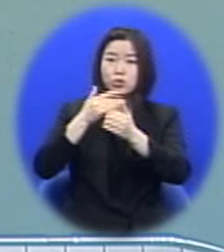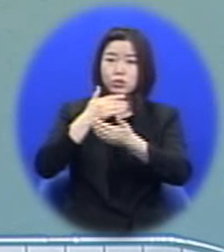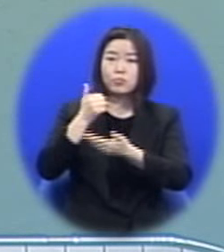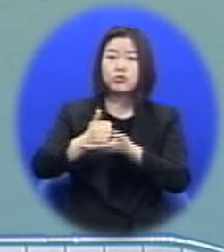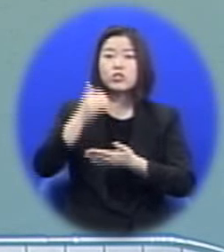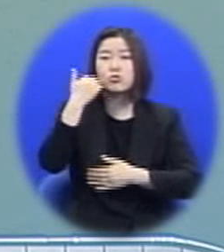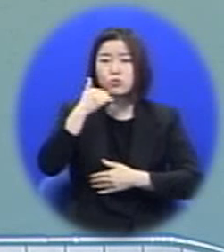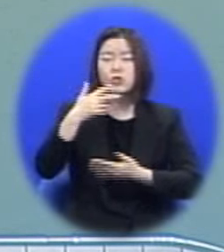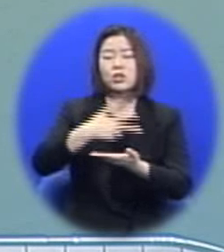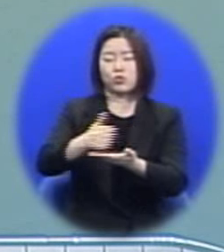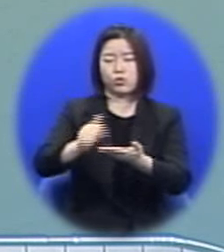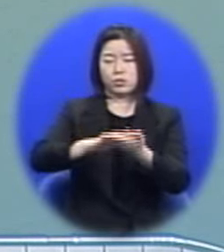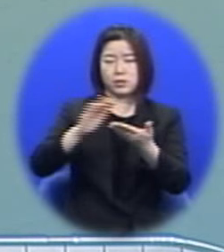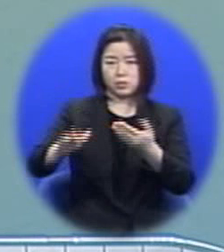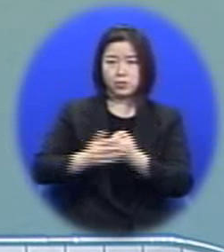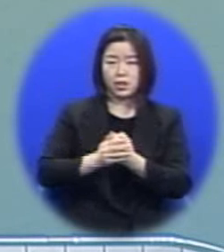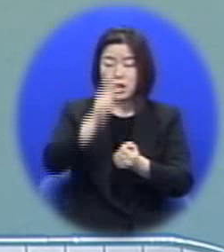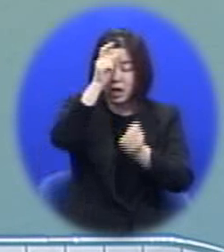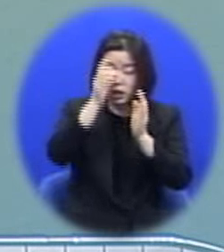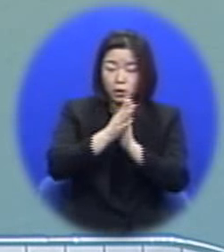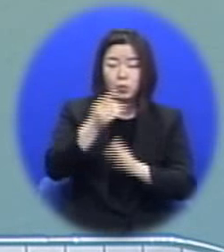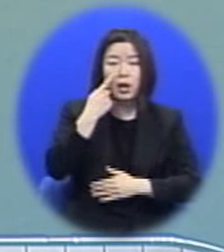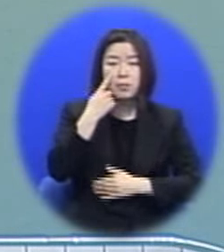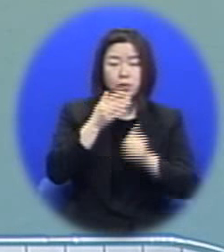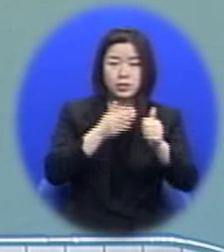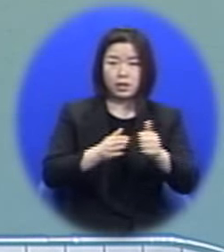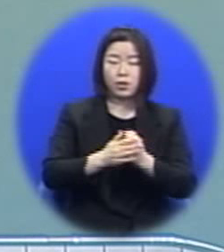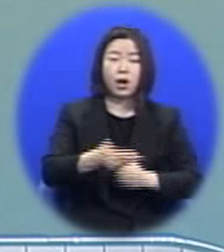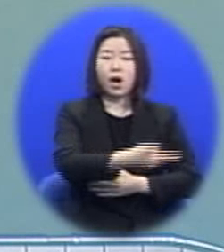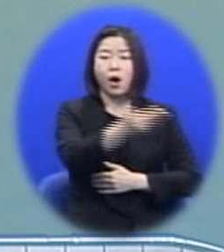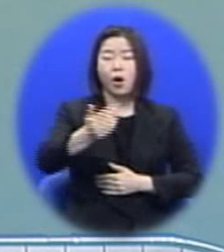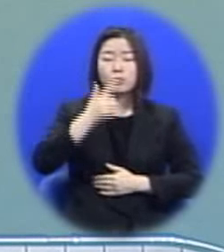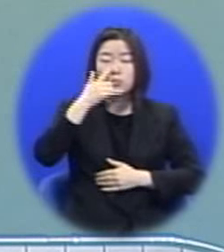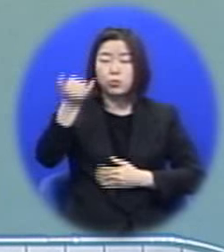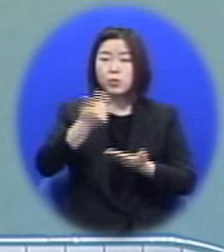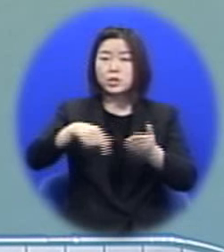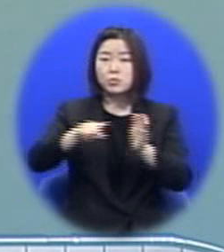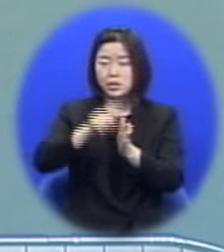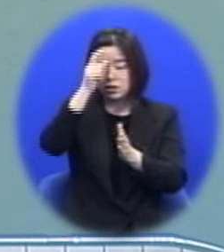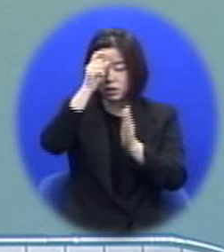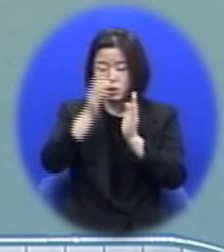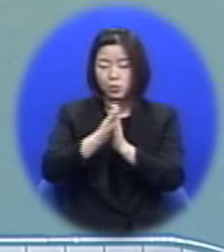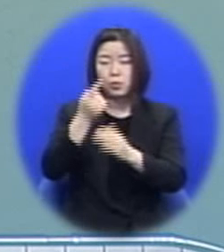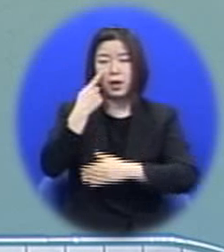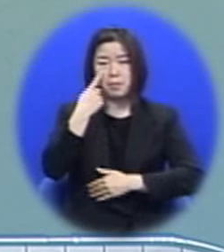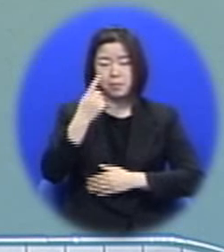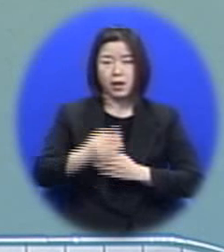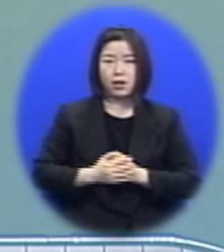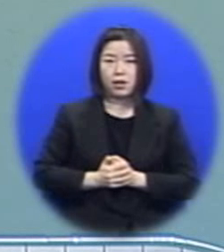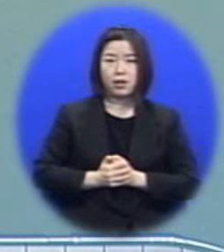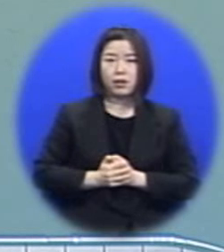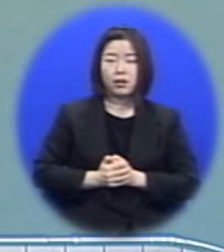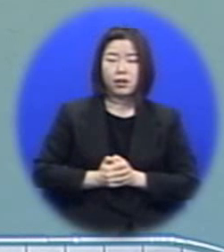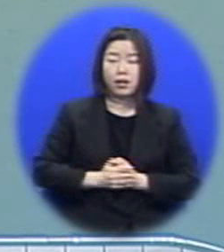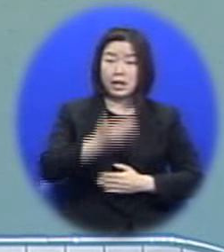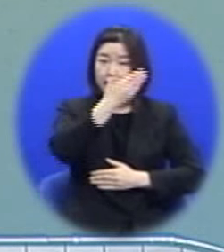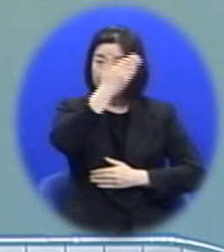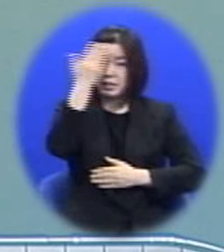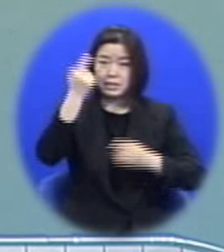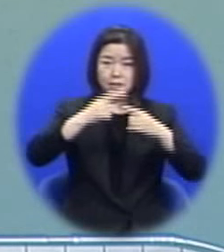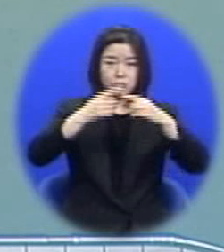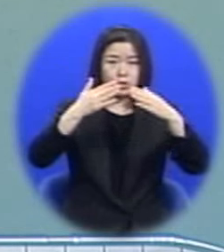주님이시니까 기도해 보세요. 여러분의 부모님을 위해서 기도해 보시란 말이에요. 젊은이